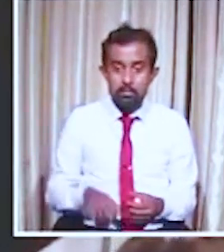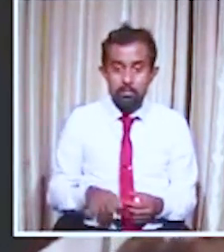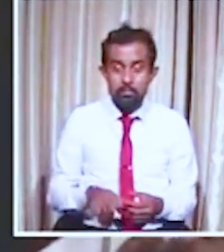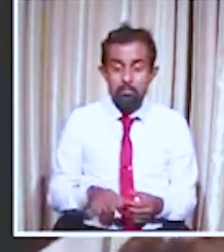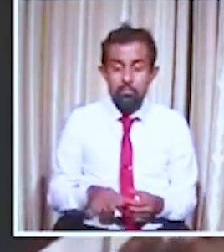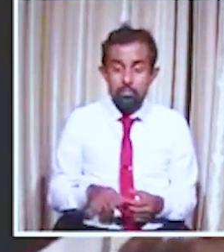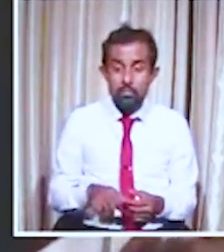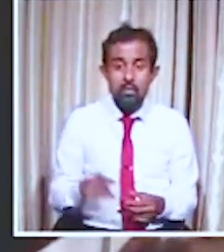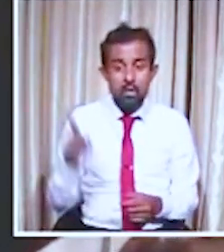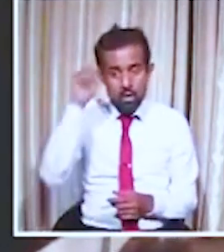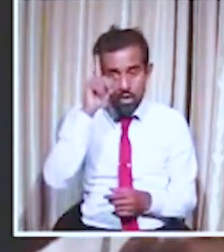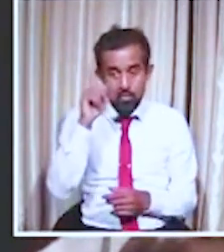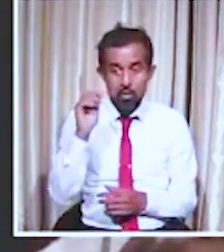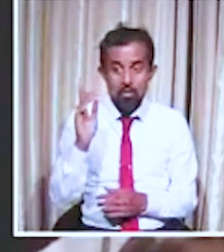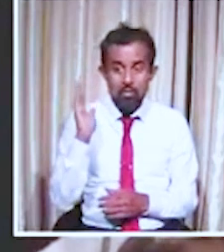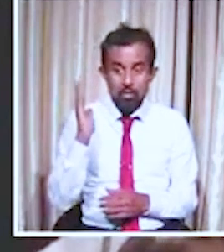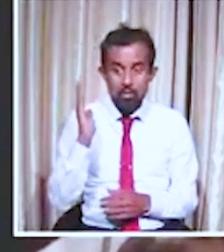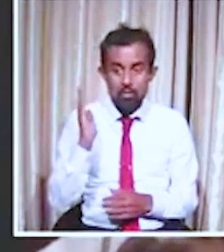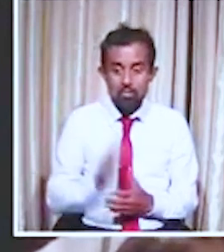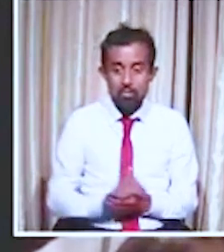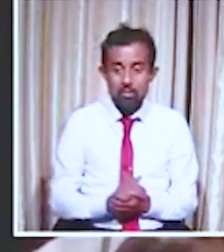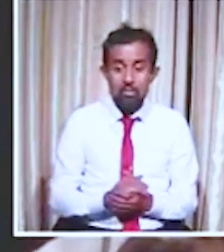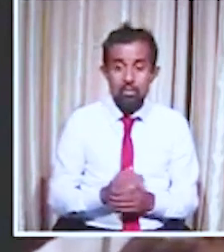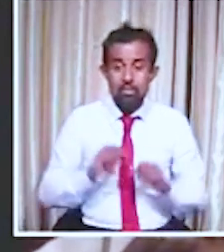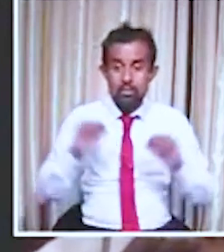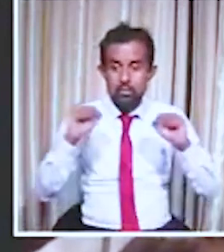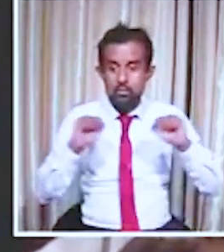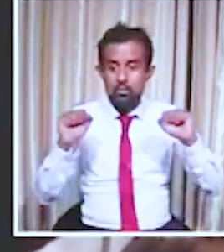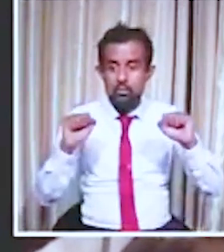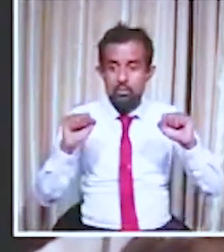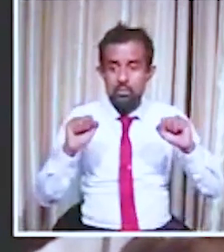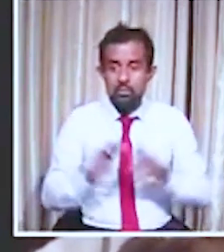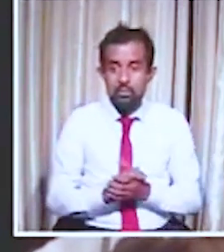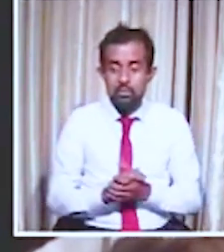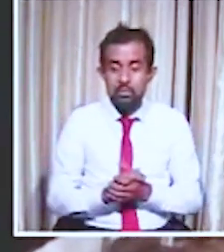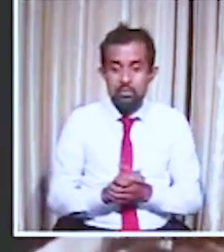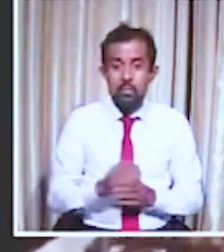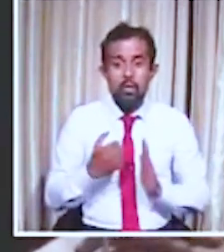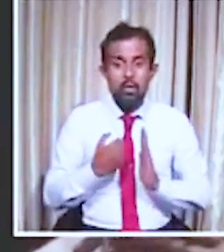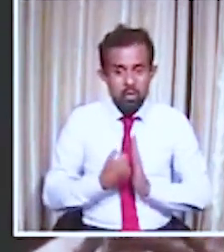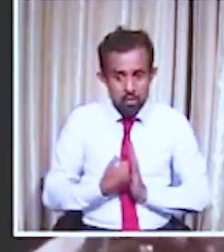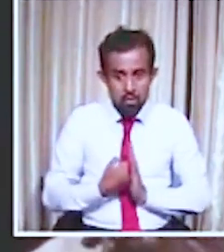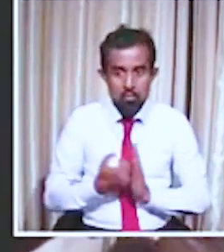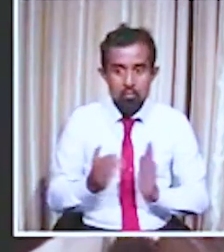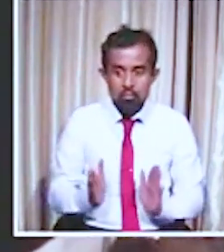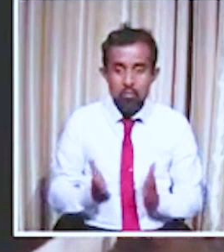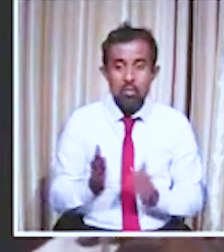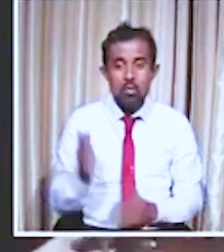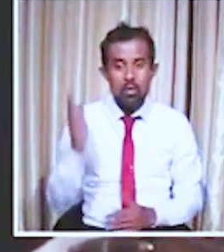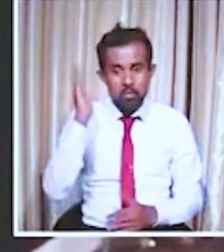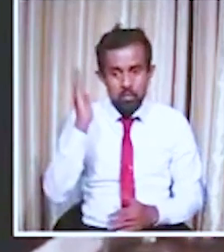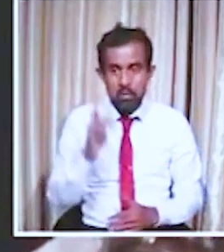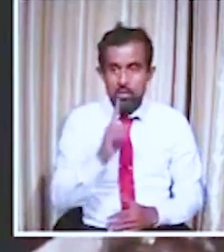வரவில்லை. இன்று அறகலையில் நானும் ஒரு அங்கத்தவன் என்பதாகவும் ஈரானிடம் நான் பேசியிருக்கின்றேன், நான் தெல் பெற்று தருவேன் என்று